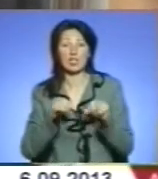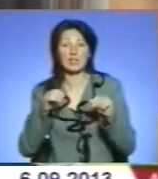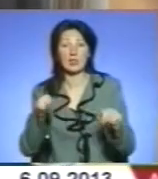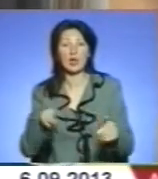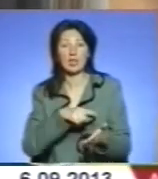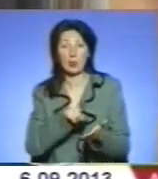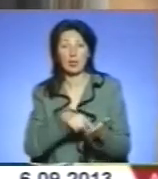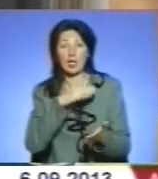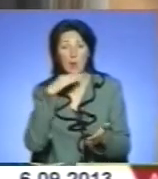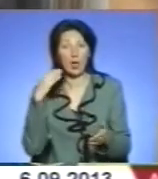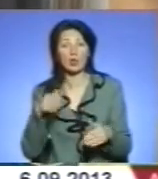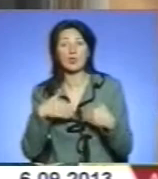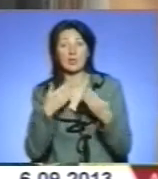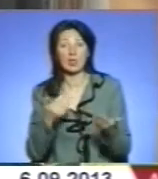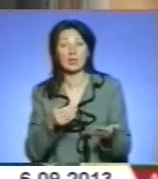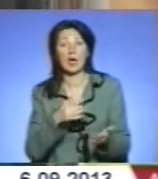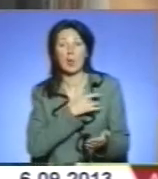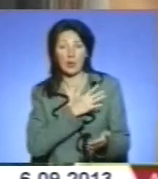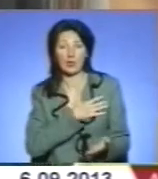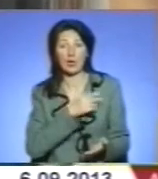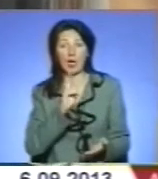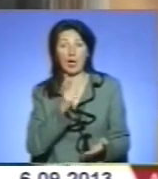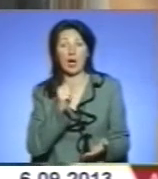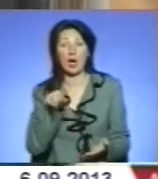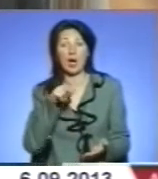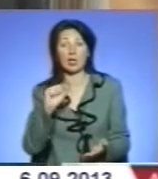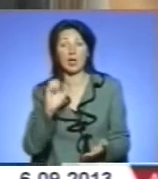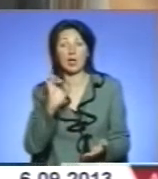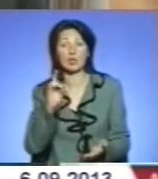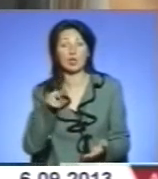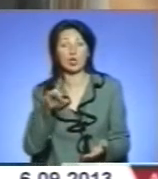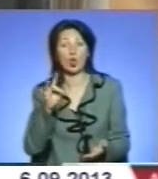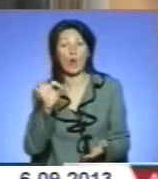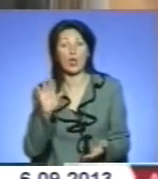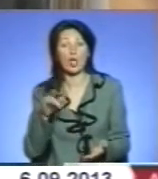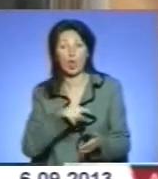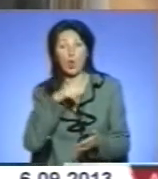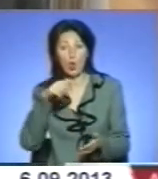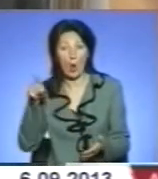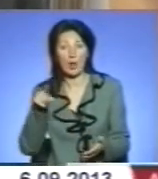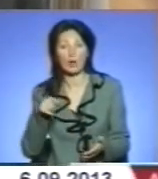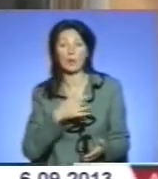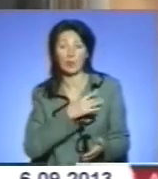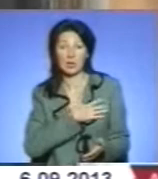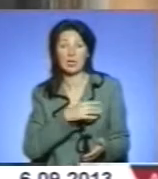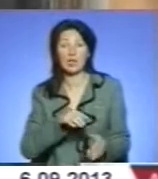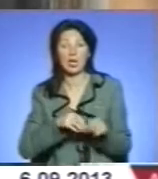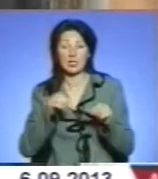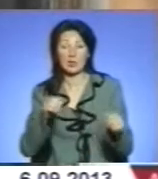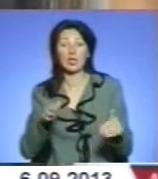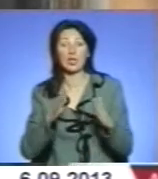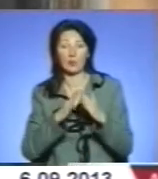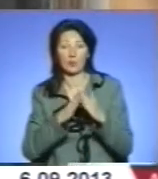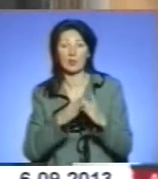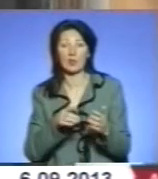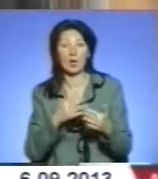багато звертаються, це присвоєння кадастрового номера, потім приватизація землі, будівель, ну багато